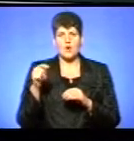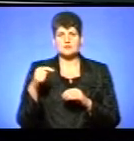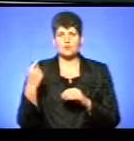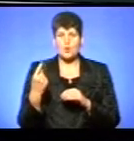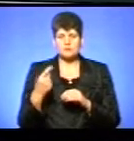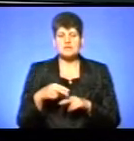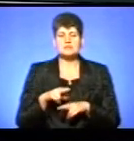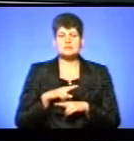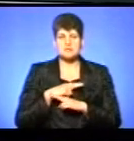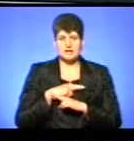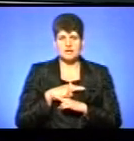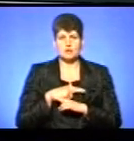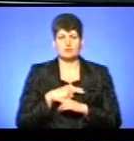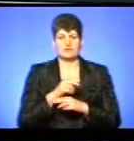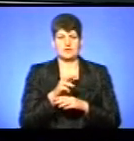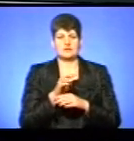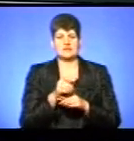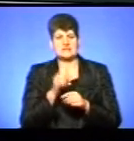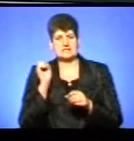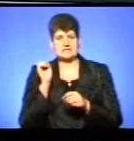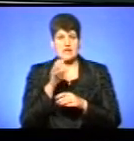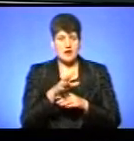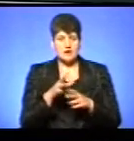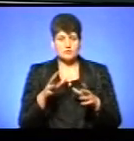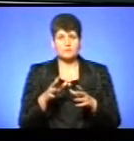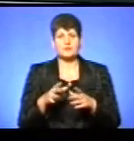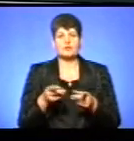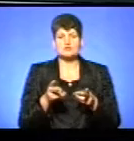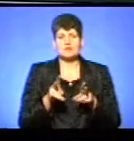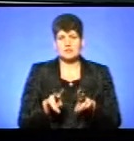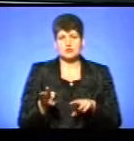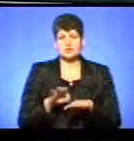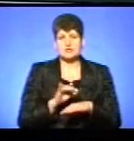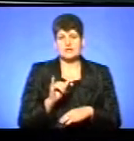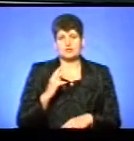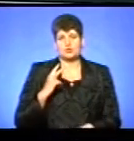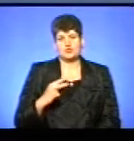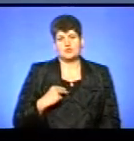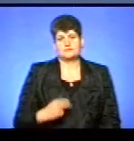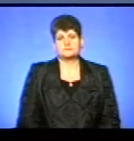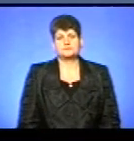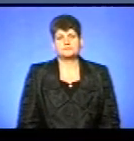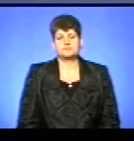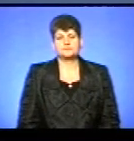і загинув від мінометного снаряду. У військового залишилась дружина і донька.